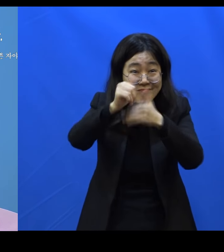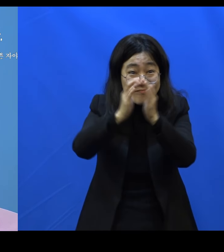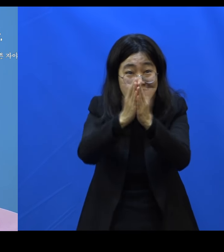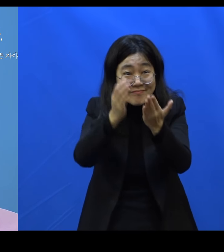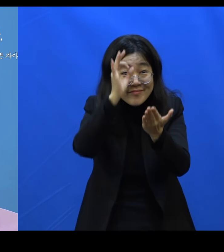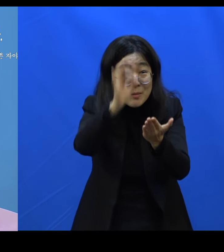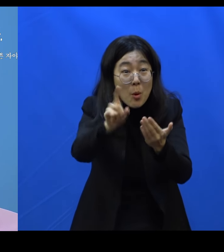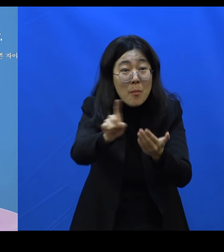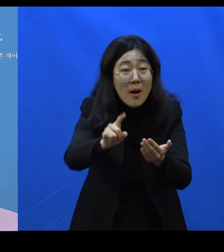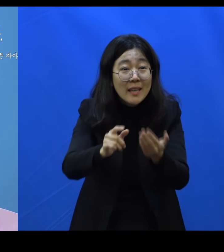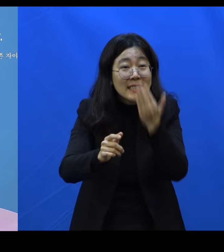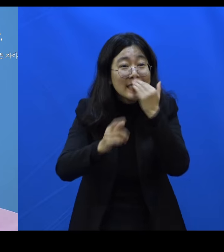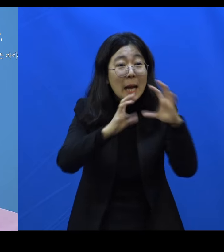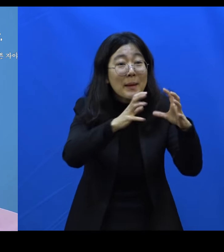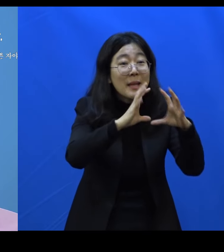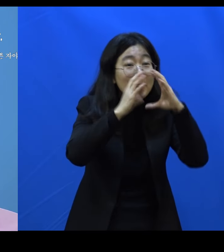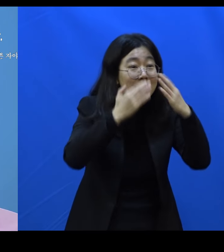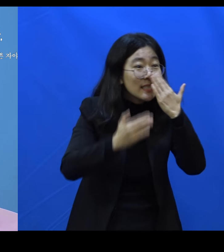하나님을 떠나고.